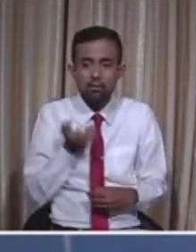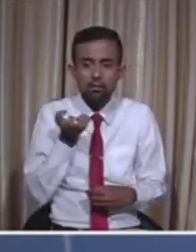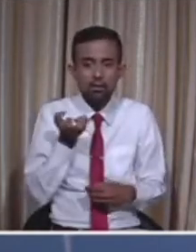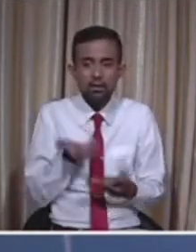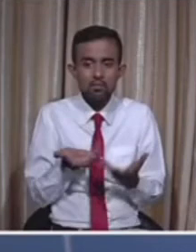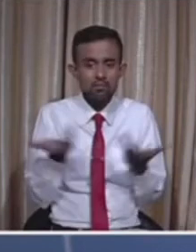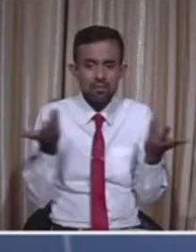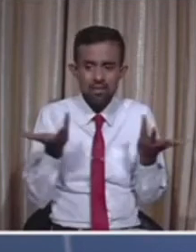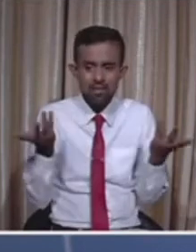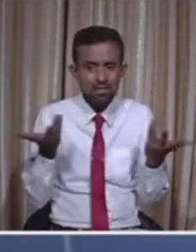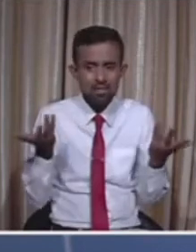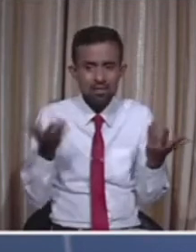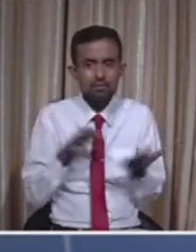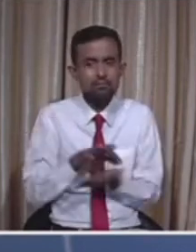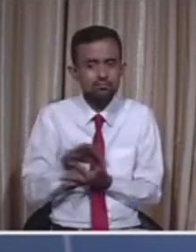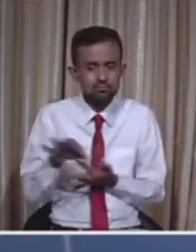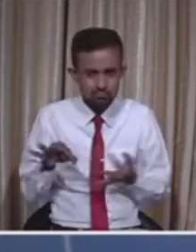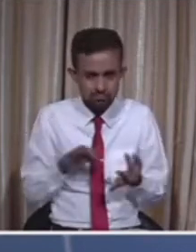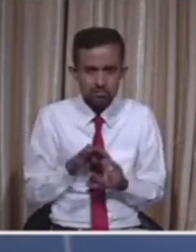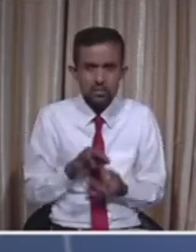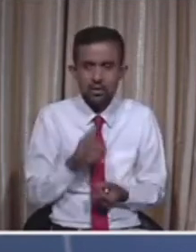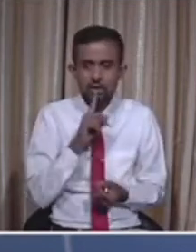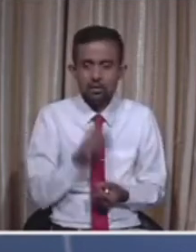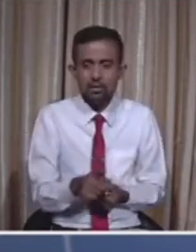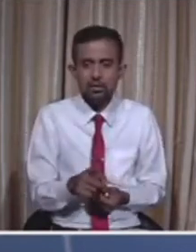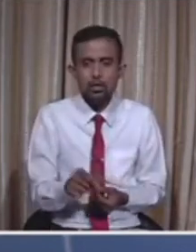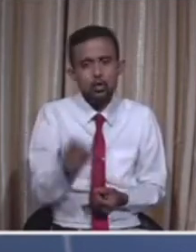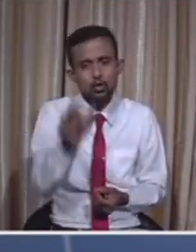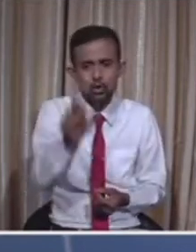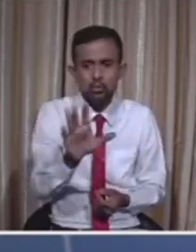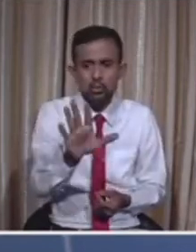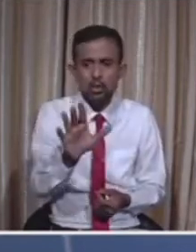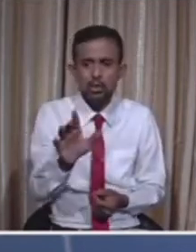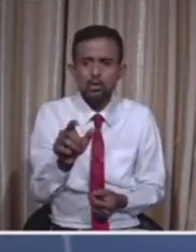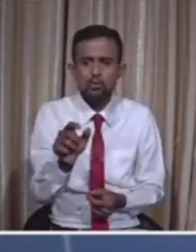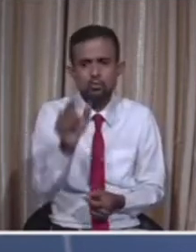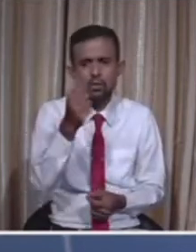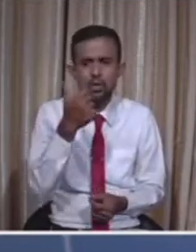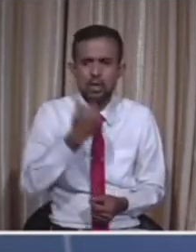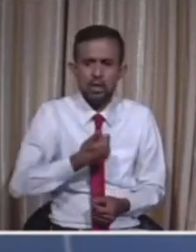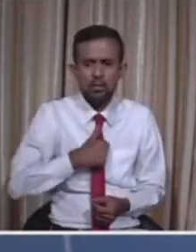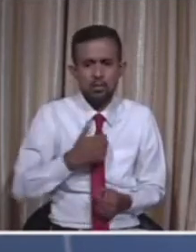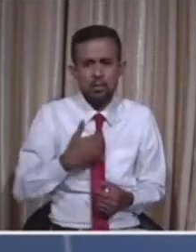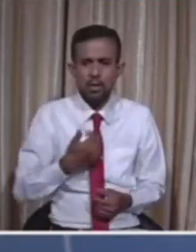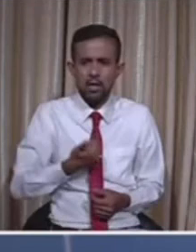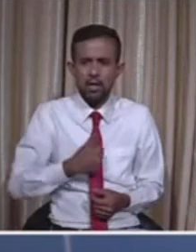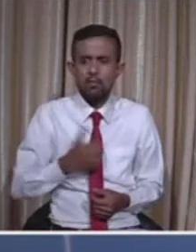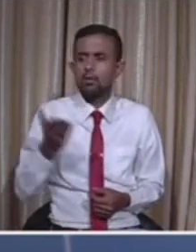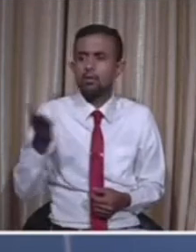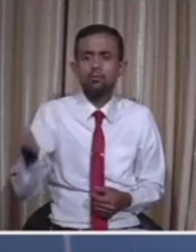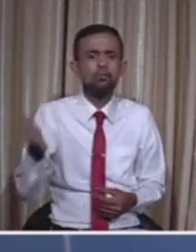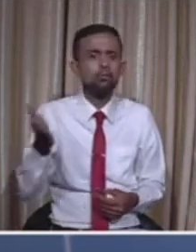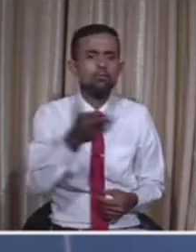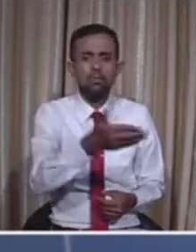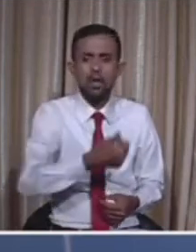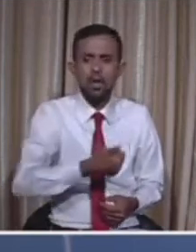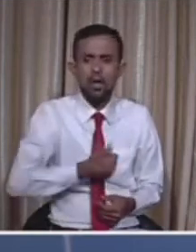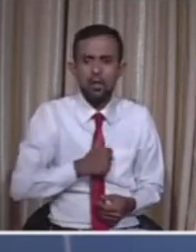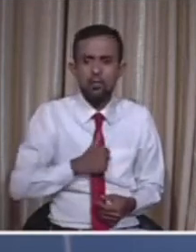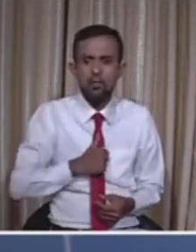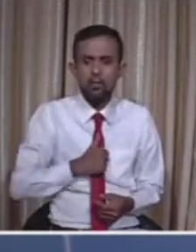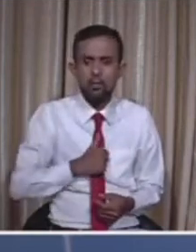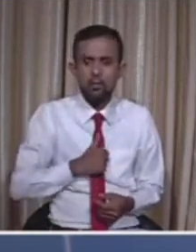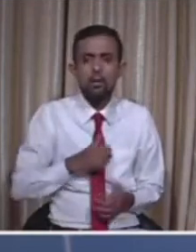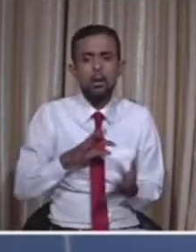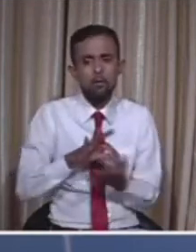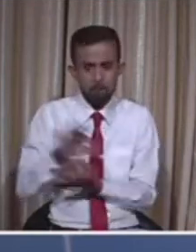ගන්න බෑ. ඒකට ප්‍රජාතන්ත්‍රවාදී කියලා කියන්නේ. ඔබතුමාගේ පුද්ගලික කැමැත්ත මගේ කැමැත්ත මෙතන ඉන්න එක එක අයගේ කැමැත්ත ඒක